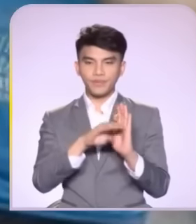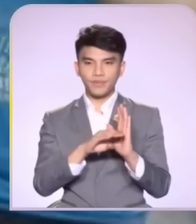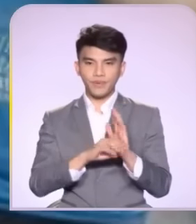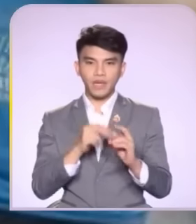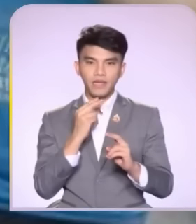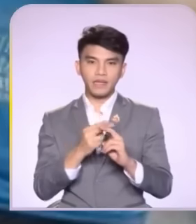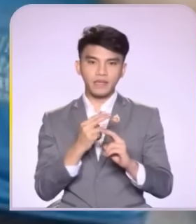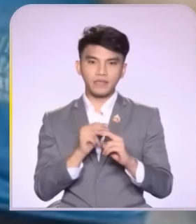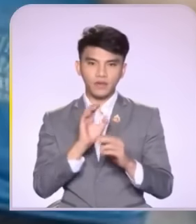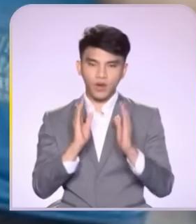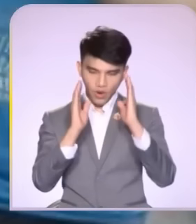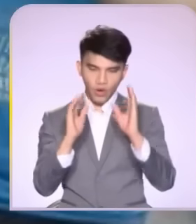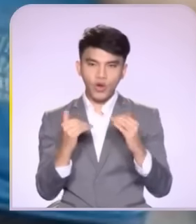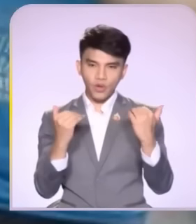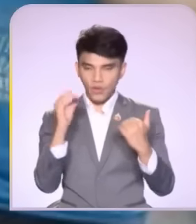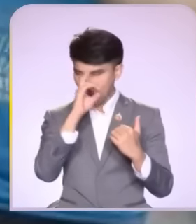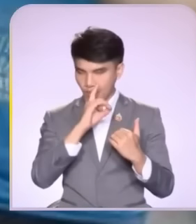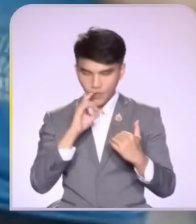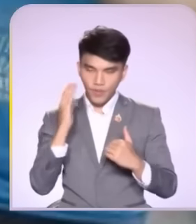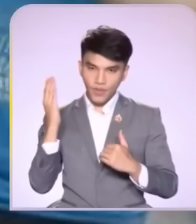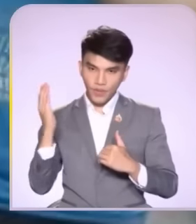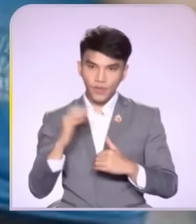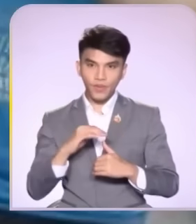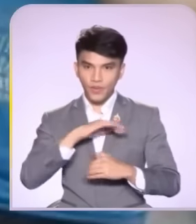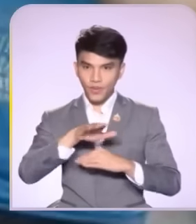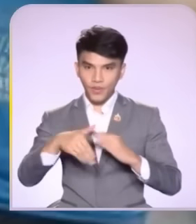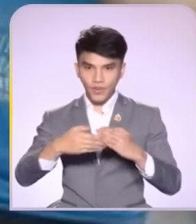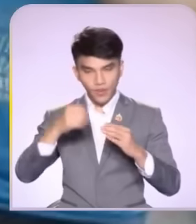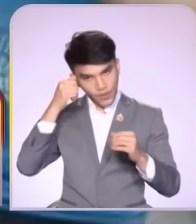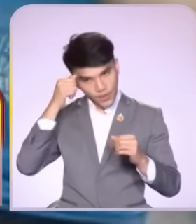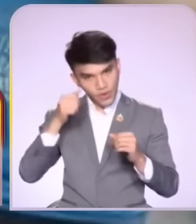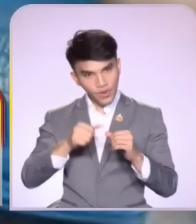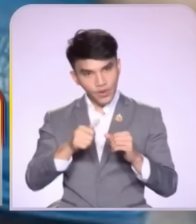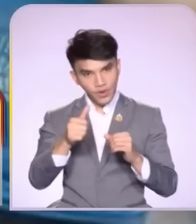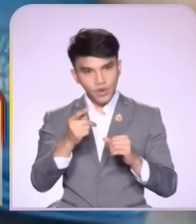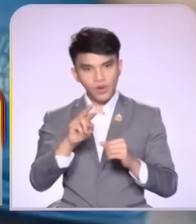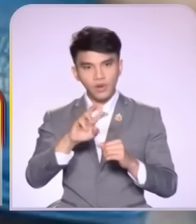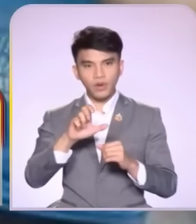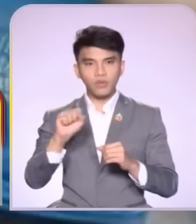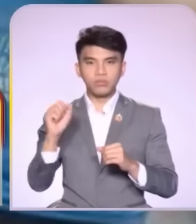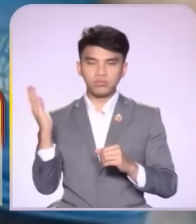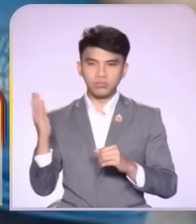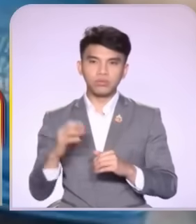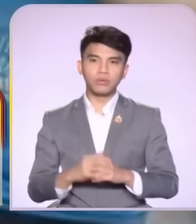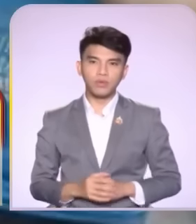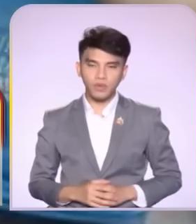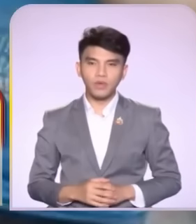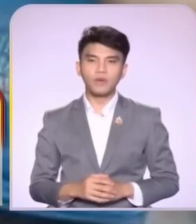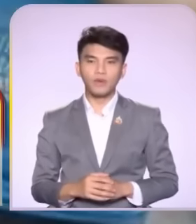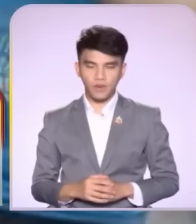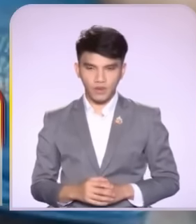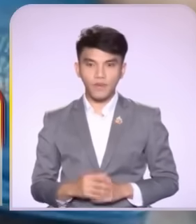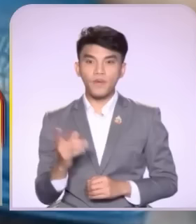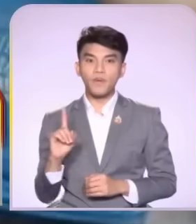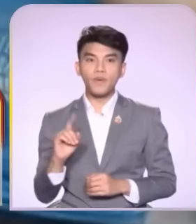ายชื่อผู้เสียหายที่เป็นอดีตนักแสดงท่านนี้ทุกคนจำคุณคริสได้นะคะคุณคริสโตเฟอร์เบนจกุลที่ประสบอุบัติเหตุ